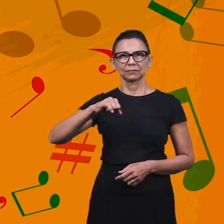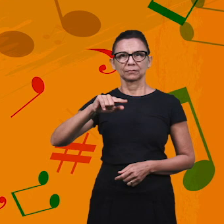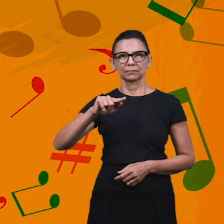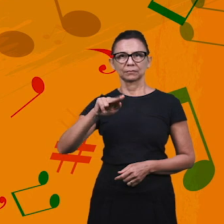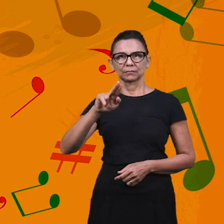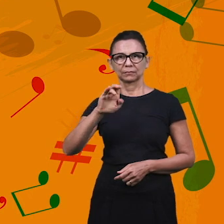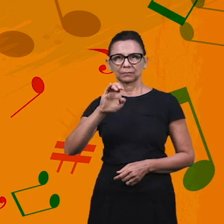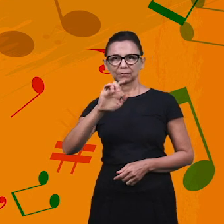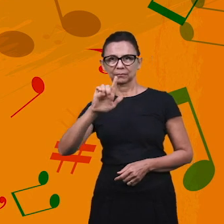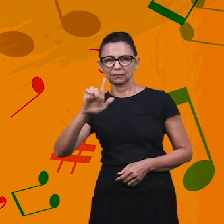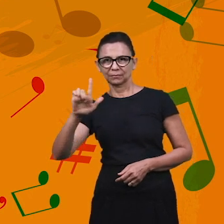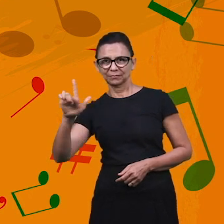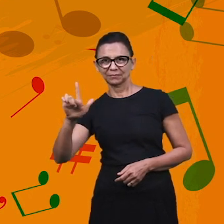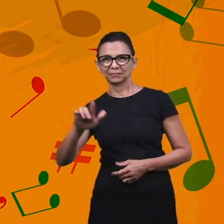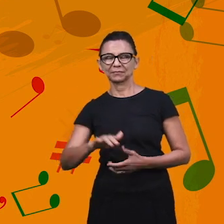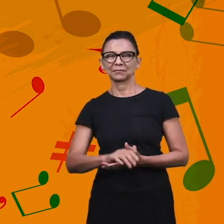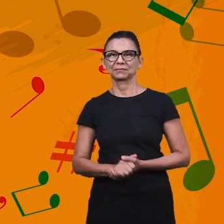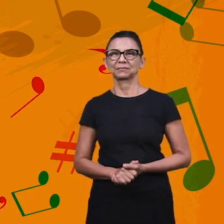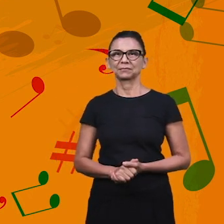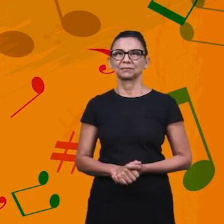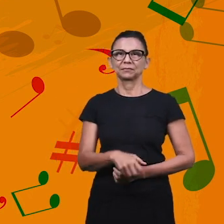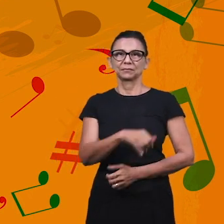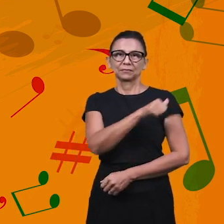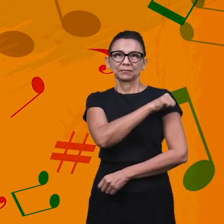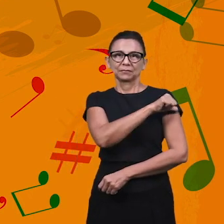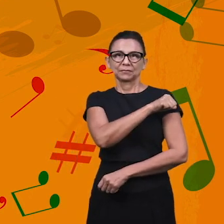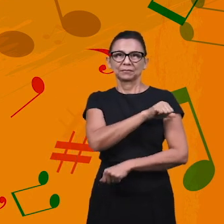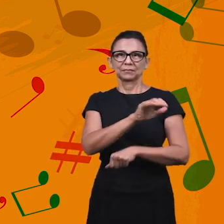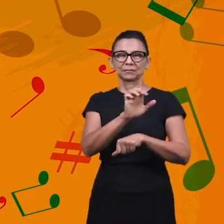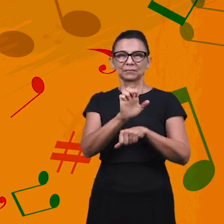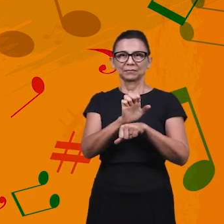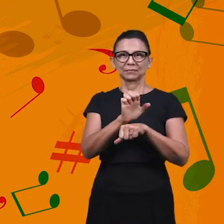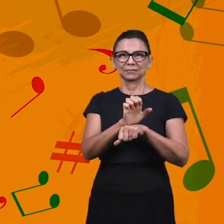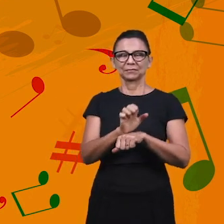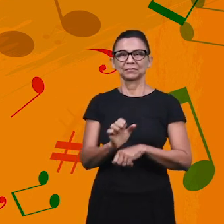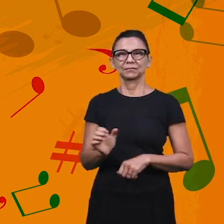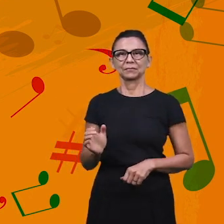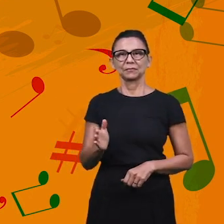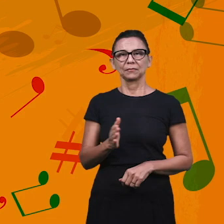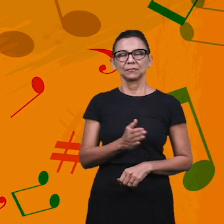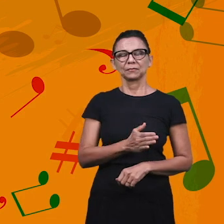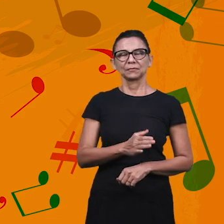Miguel e Benjamin de São Gonçalo, Rio de Janeiro.